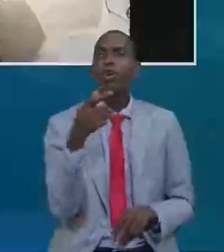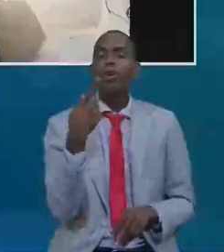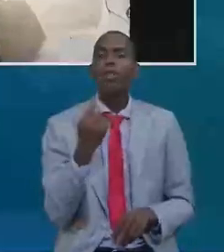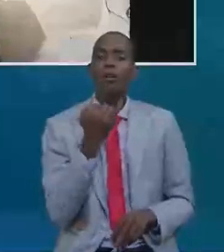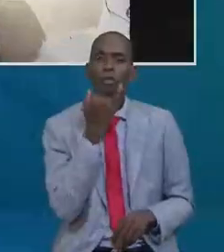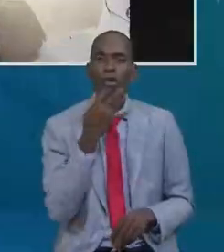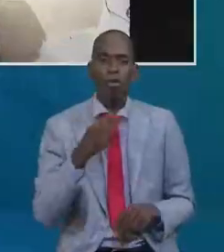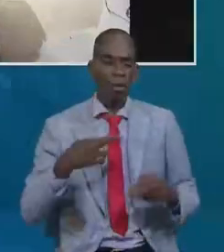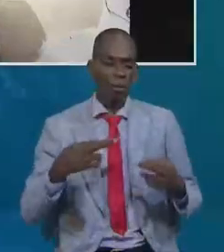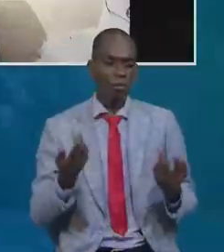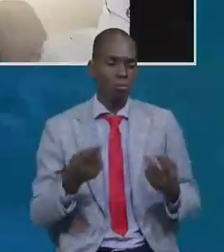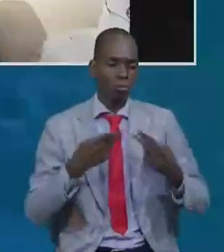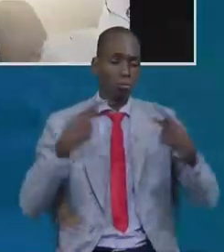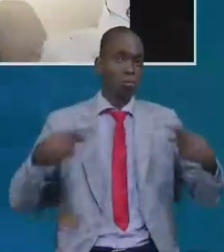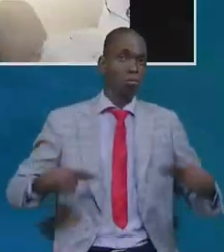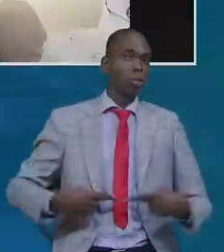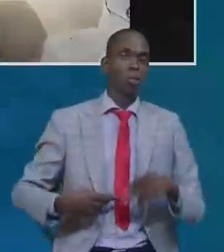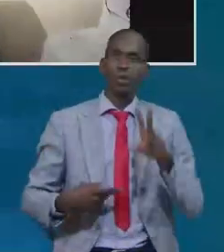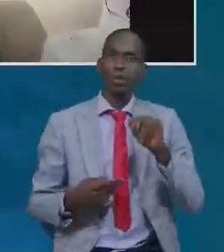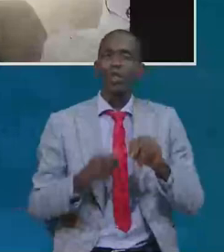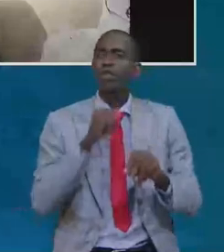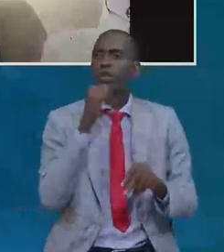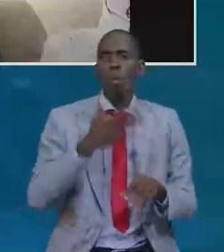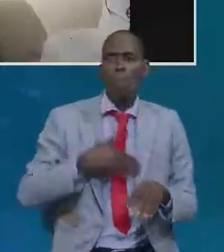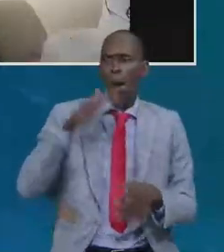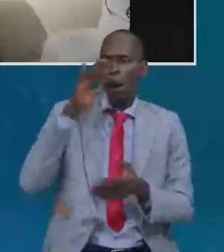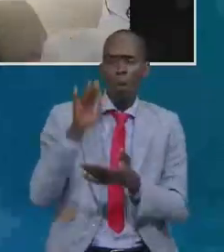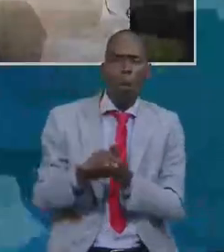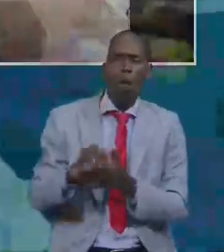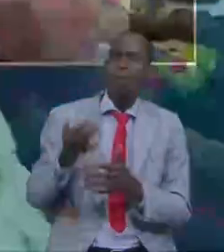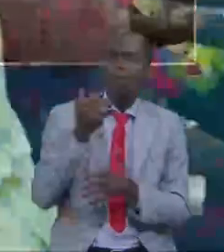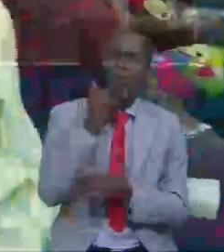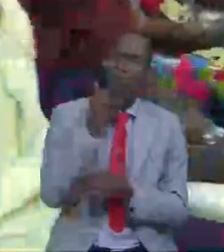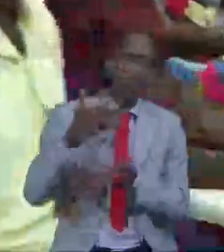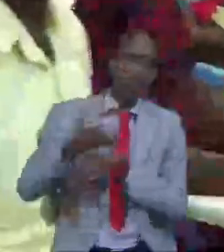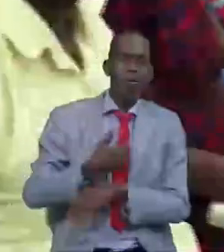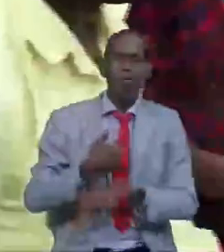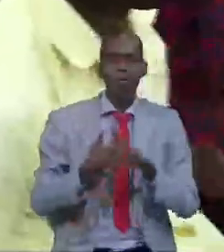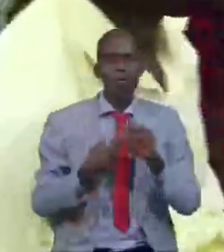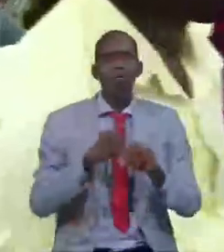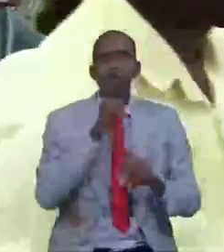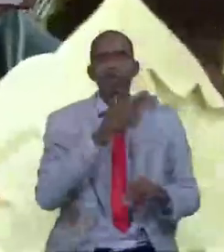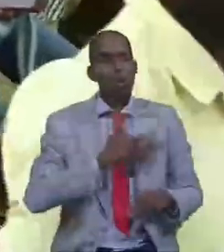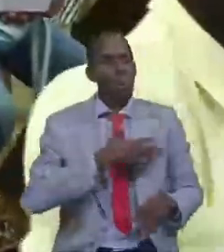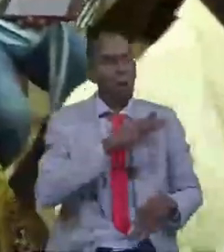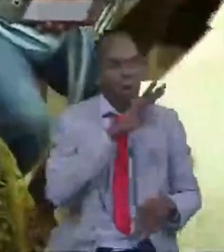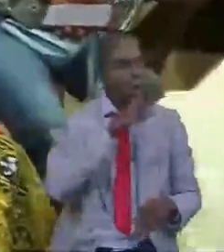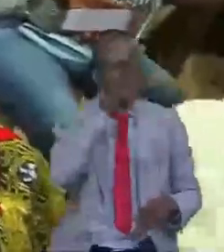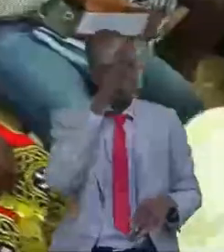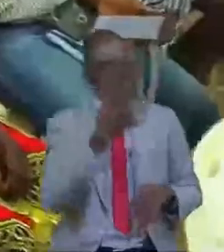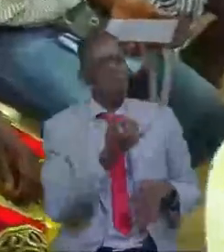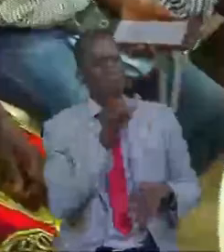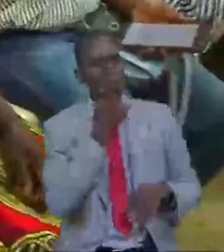pas la faute de ma femme. Ce n'est pas la faute de ma maman. C'est ma faute. Car